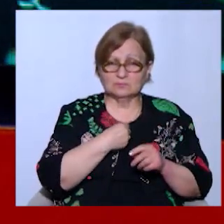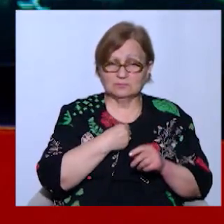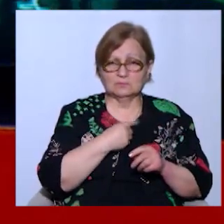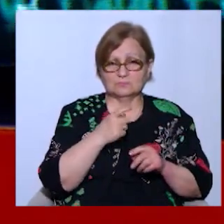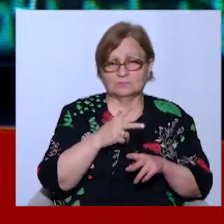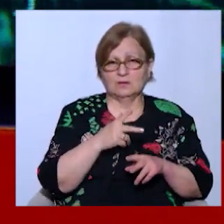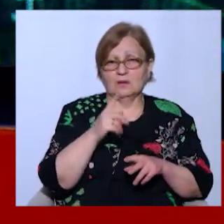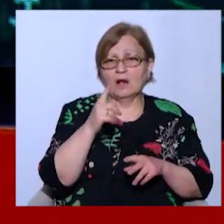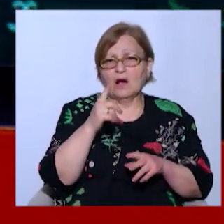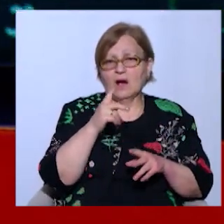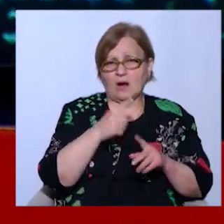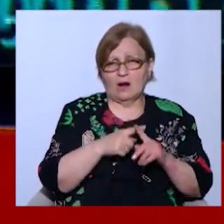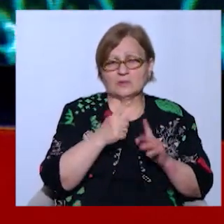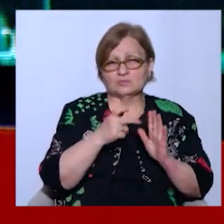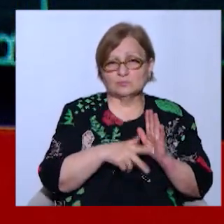არის